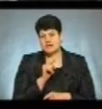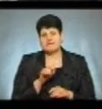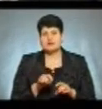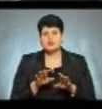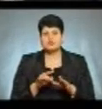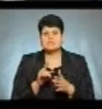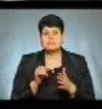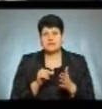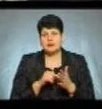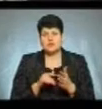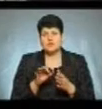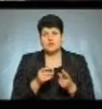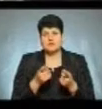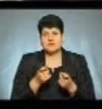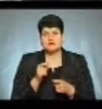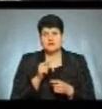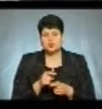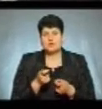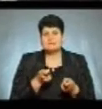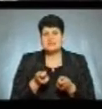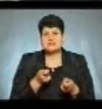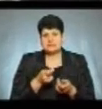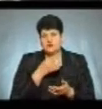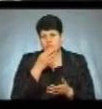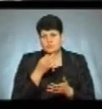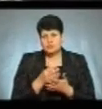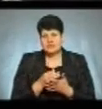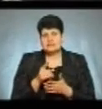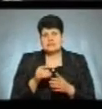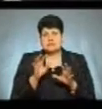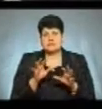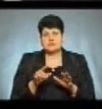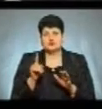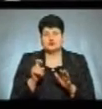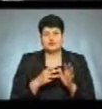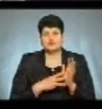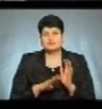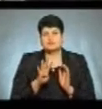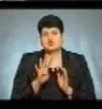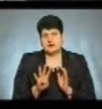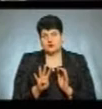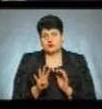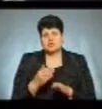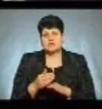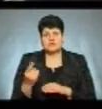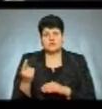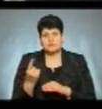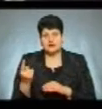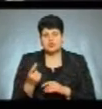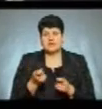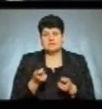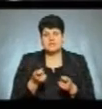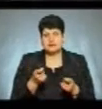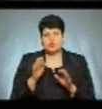вирішується питання про притягнення їх до адміністративної відповідальності за статтею 184 частиною 1